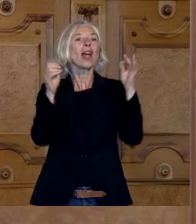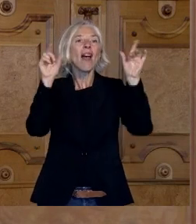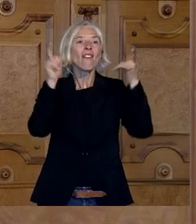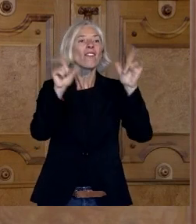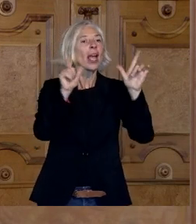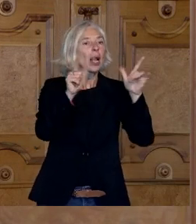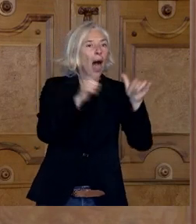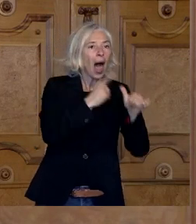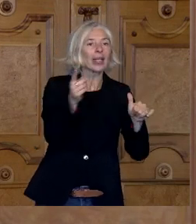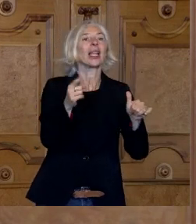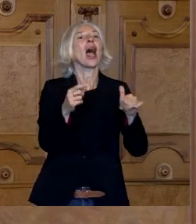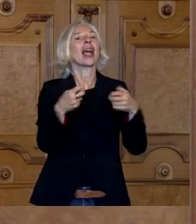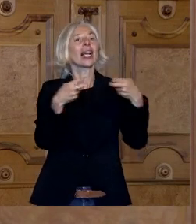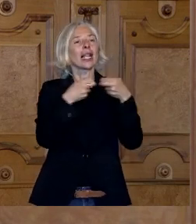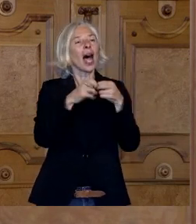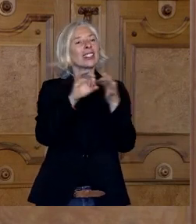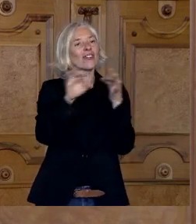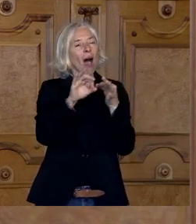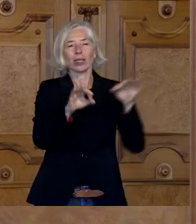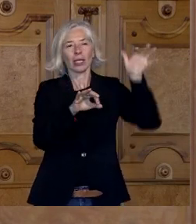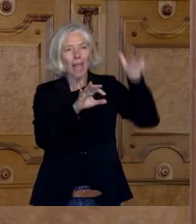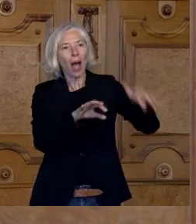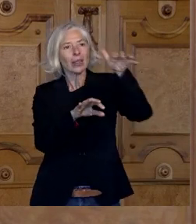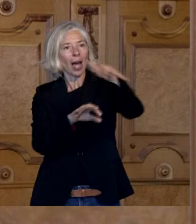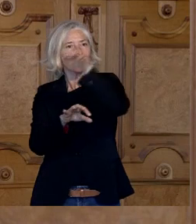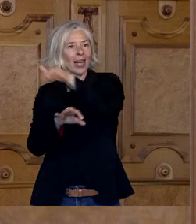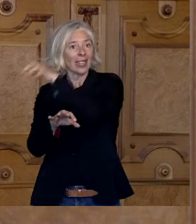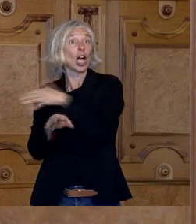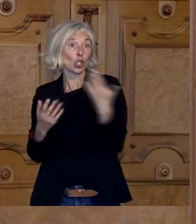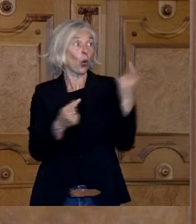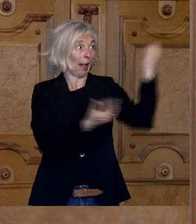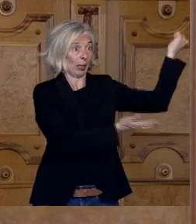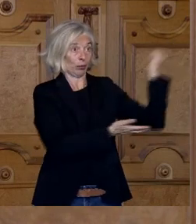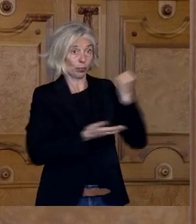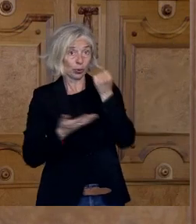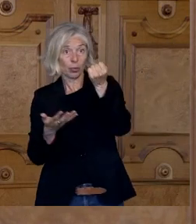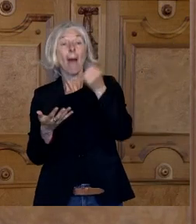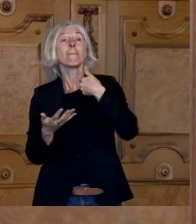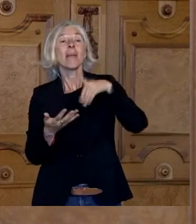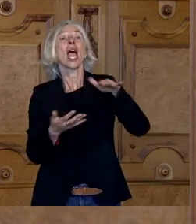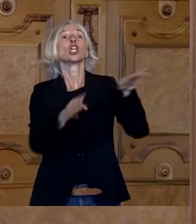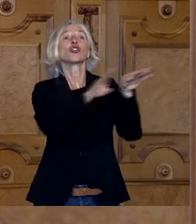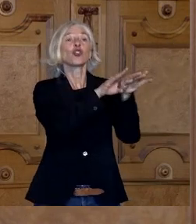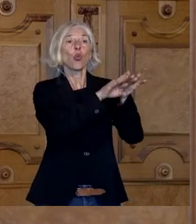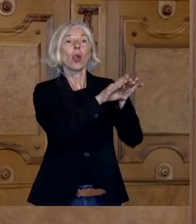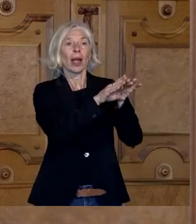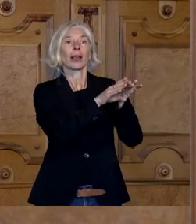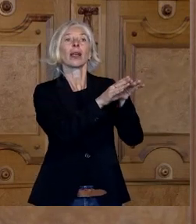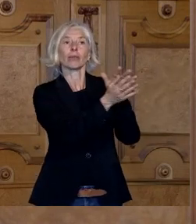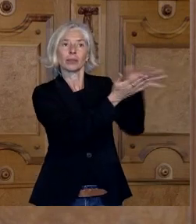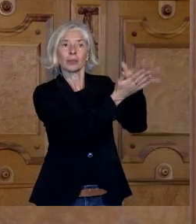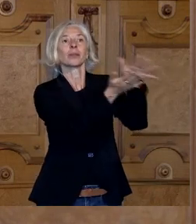an den Schulen überall. Das ist das Augenmerk auch der Finanzströme, die wir von Bundes- und Landesebene bekommen. Und wir sind